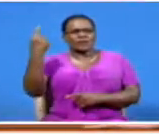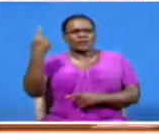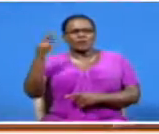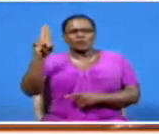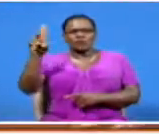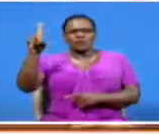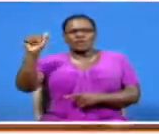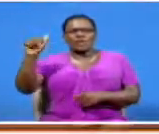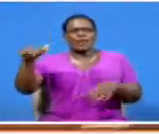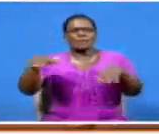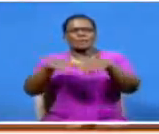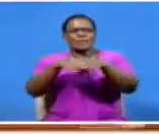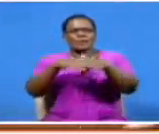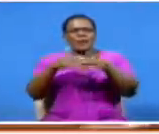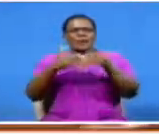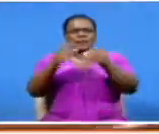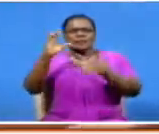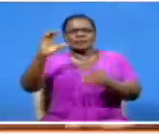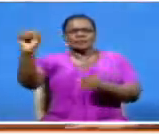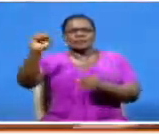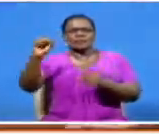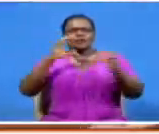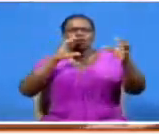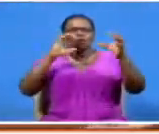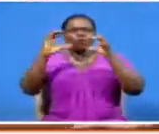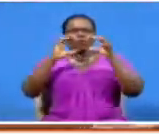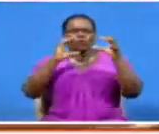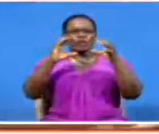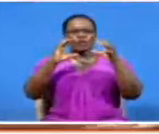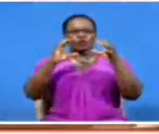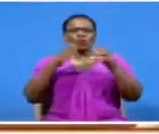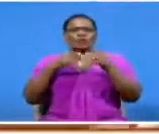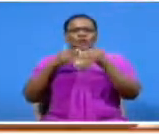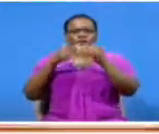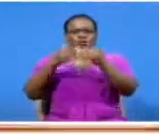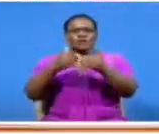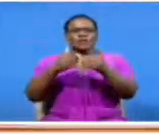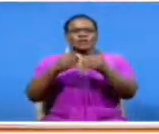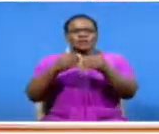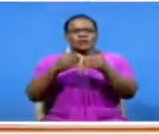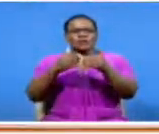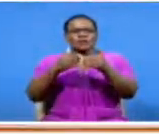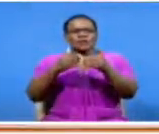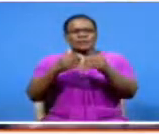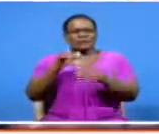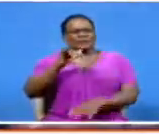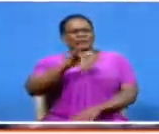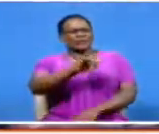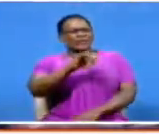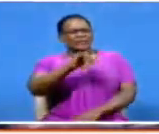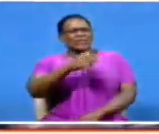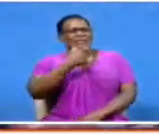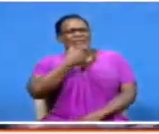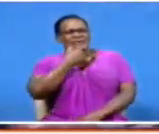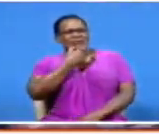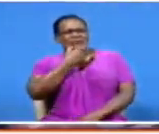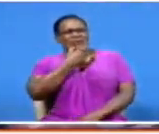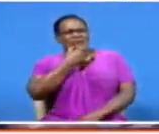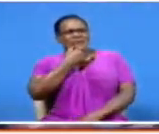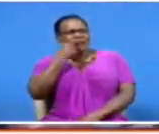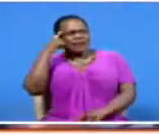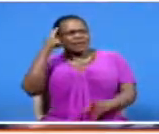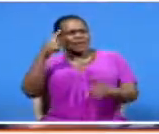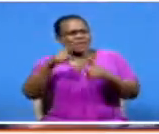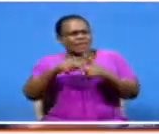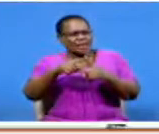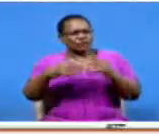chama cha UDA wakiongozwa na waziri wa mawasiliano Elodo Walo wameonekana kujenga kibanda katika eneo la Nyanza, wakilenga